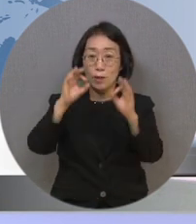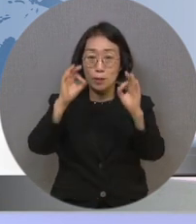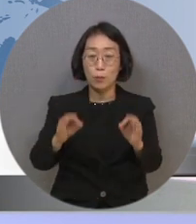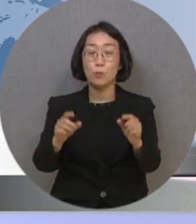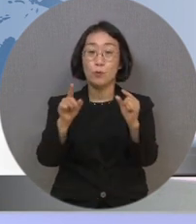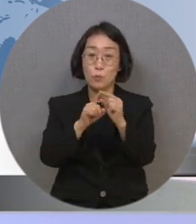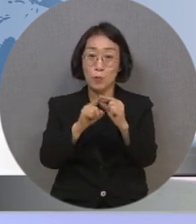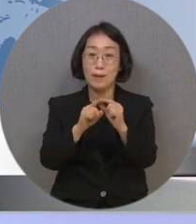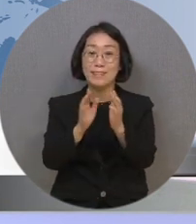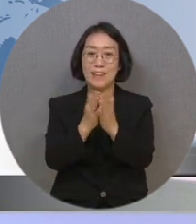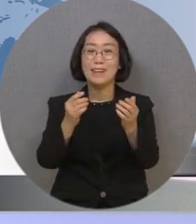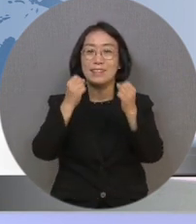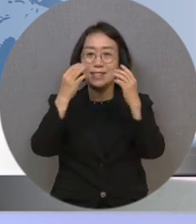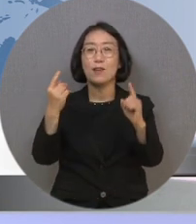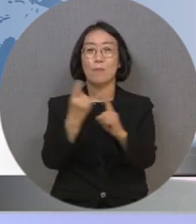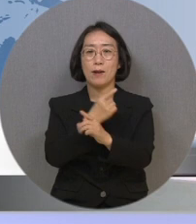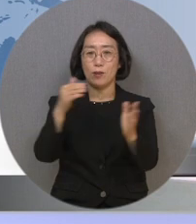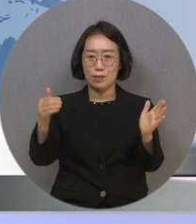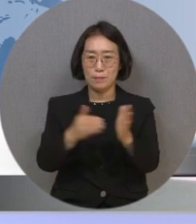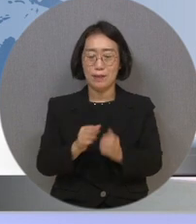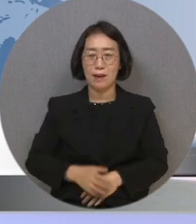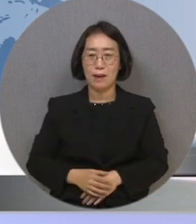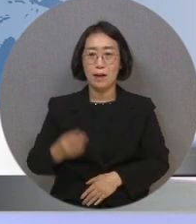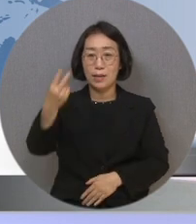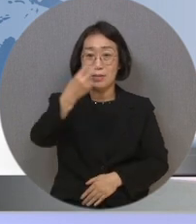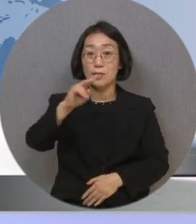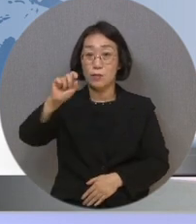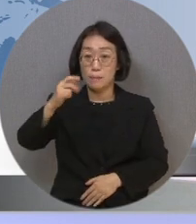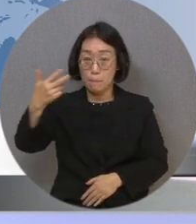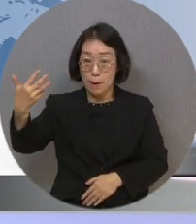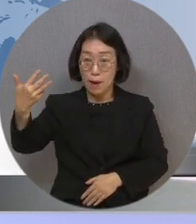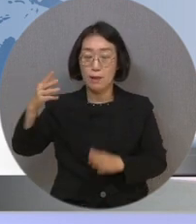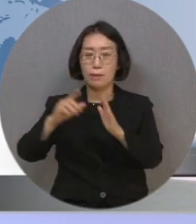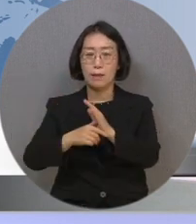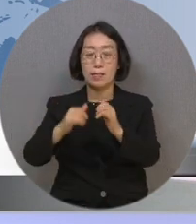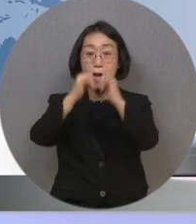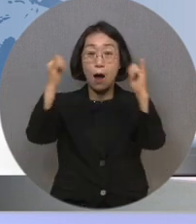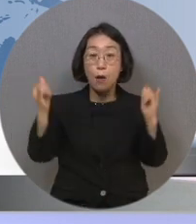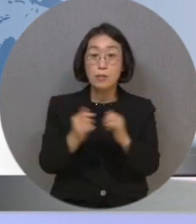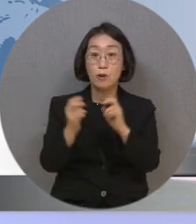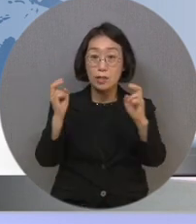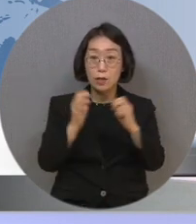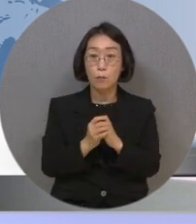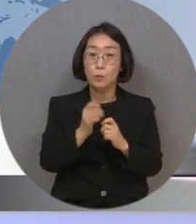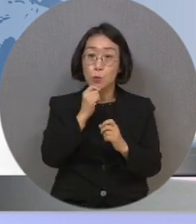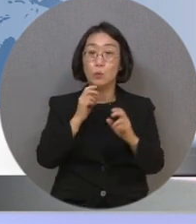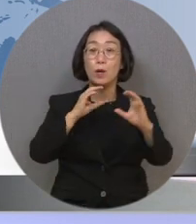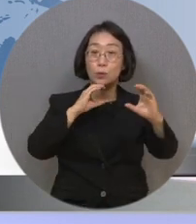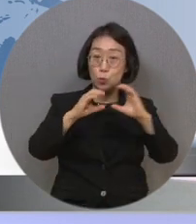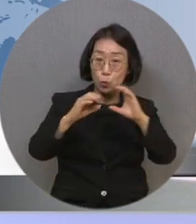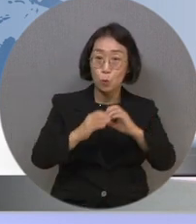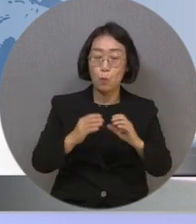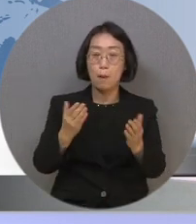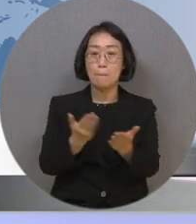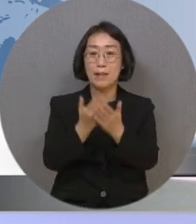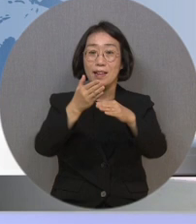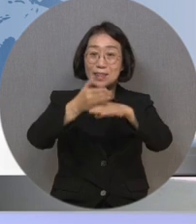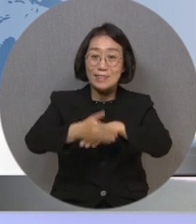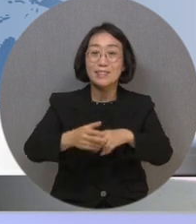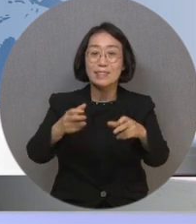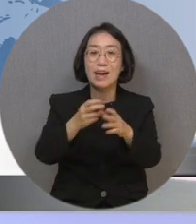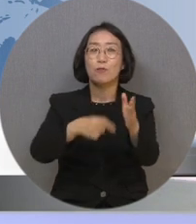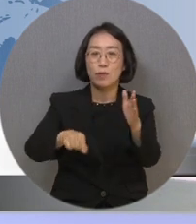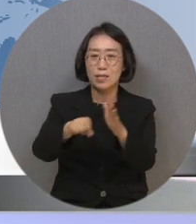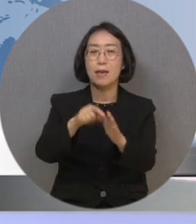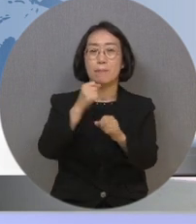개정판이 출간됐습니다 지난 2018년 사회적 기업 소소한 소통이 발달 장애인을 위해 출간한